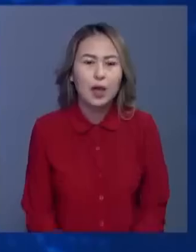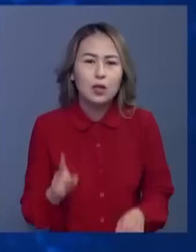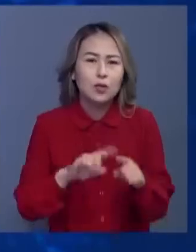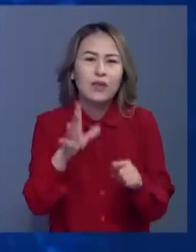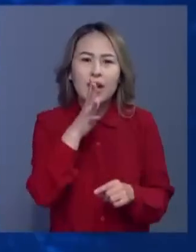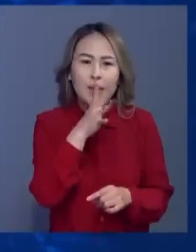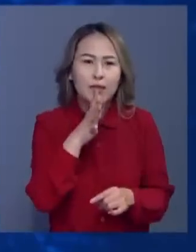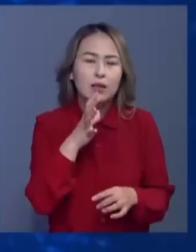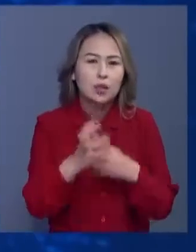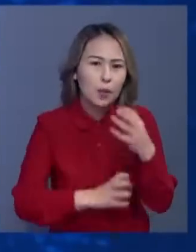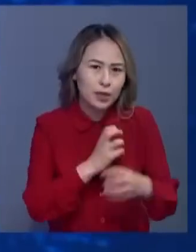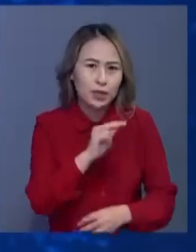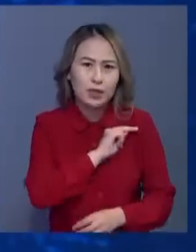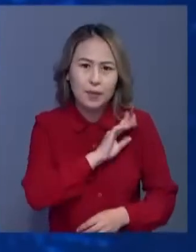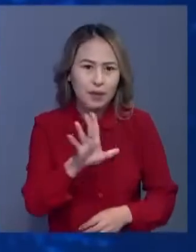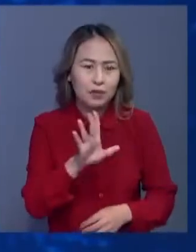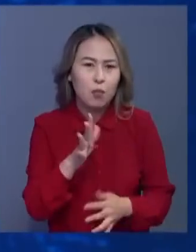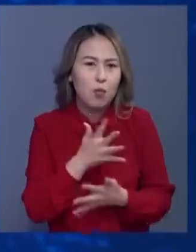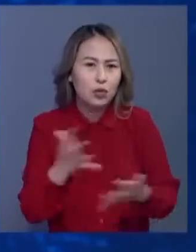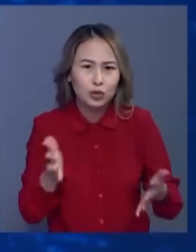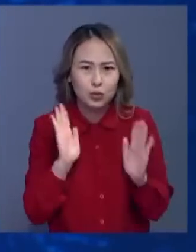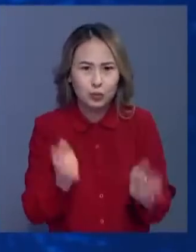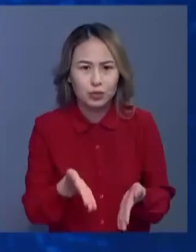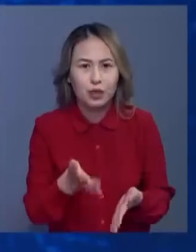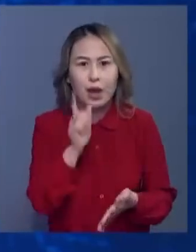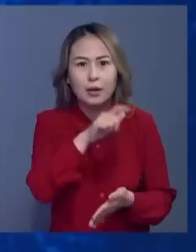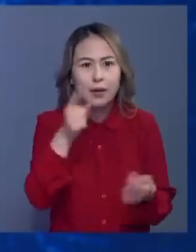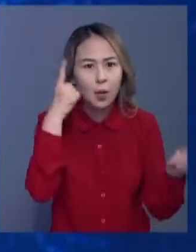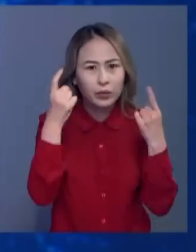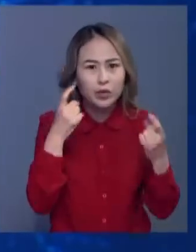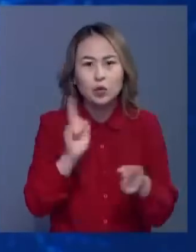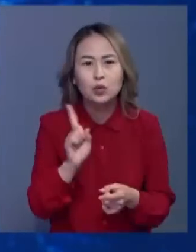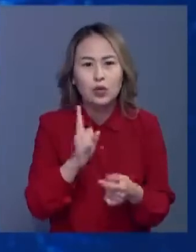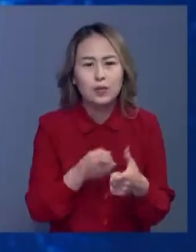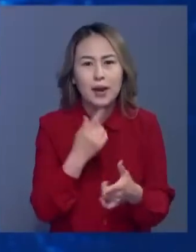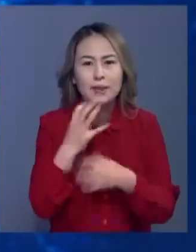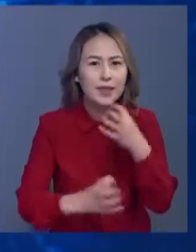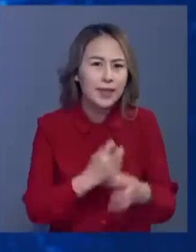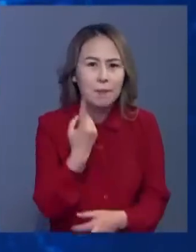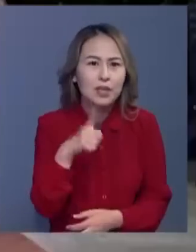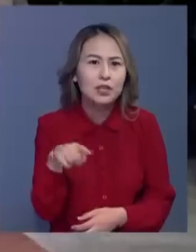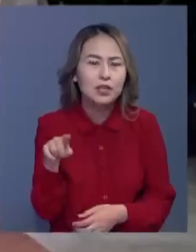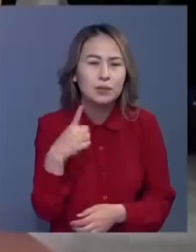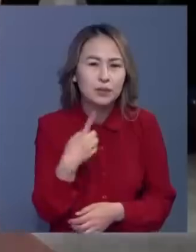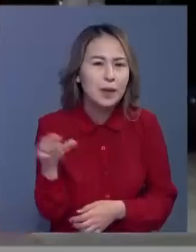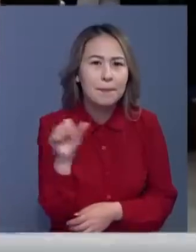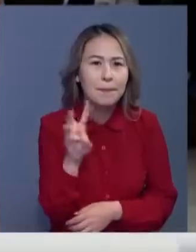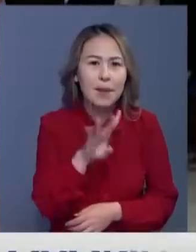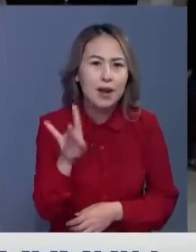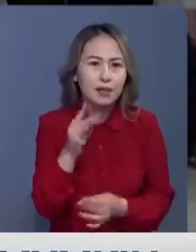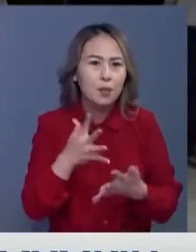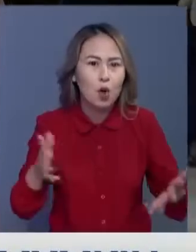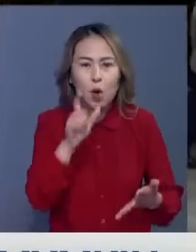Алдағы уақытта жаһанда жұмыссыздық белең алуы мүмкін. Ақпарат көздерінің хабарлауынша шамамен әлемдегі 1,5 миллиардтан астам